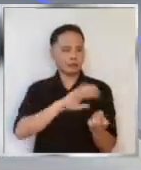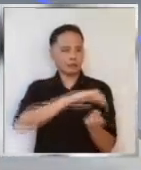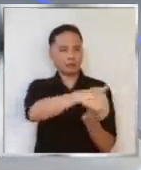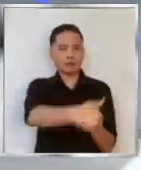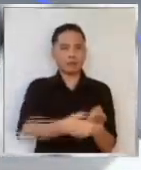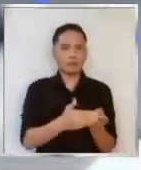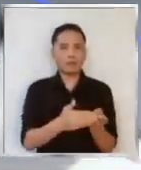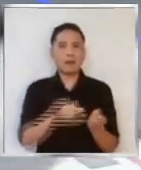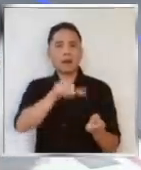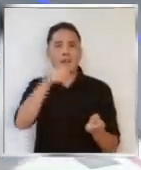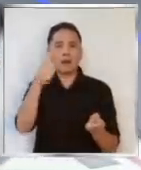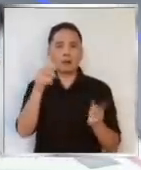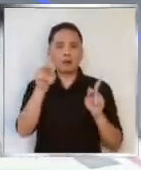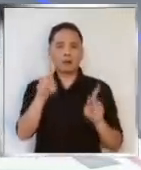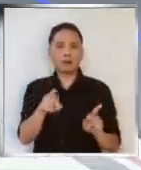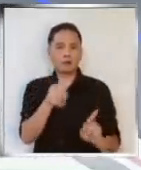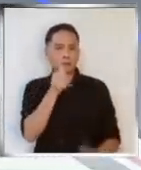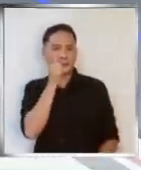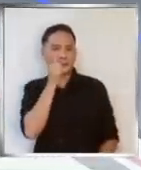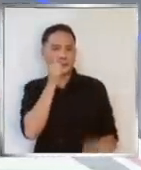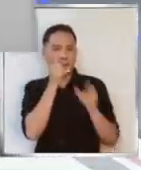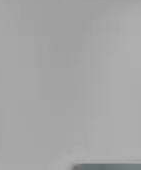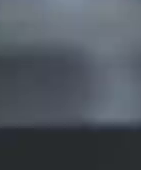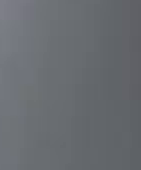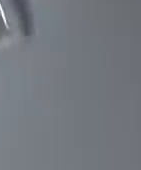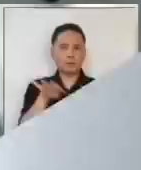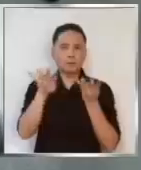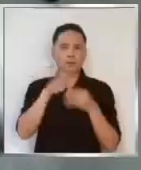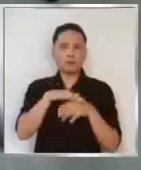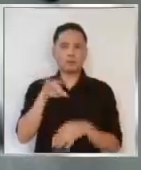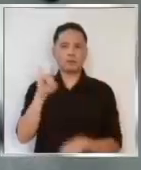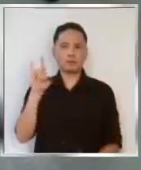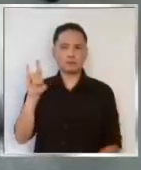social media. Yan ang tinutukan ni June Veneracion.